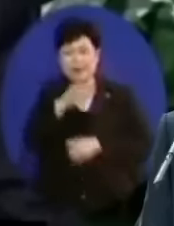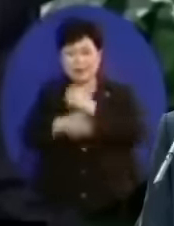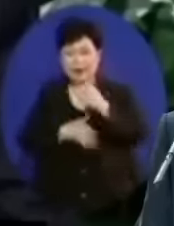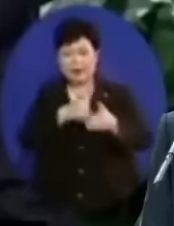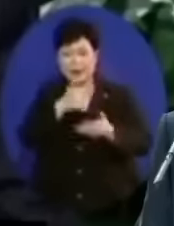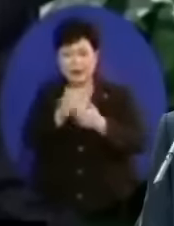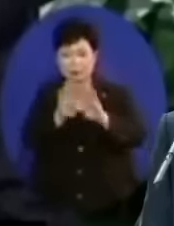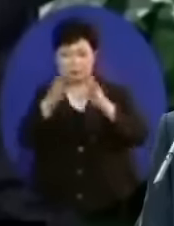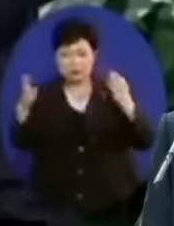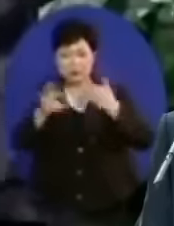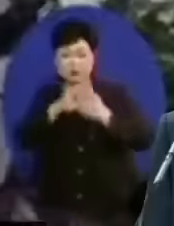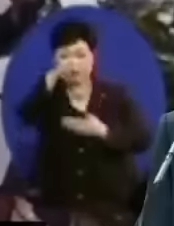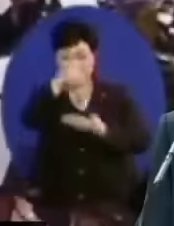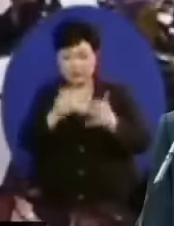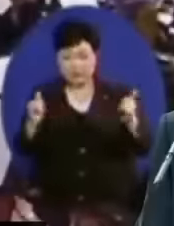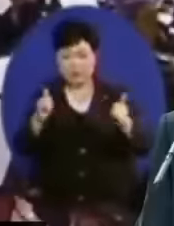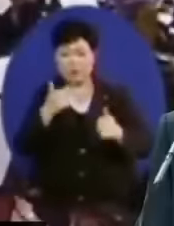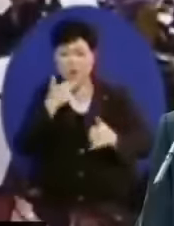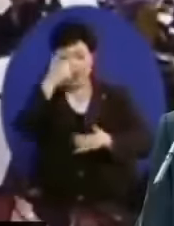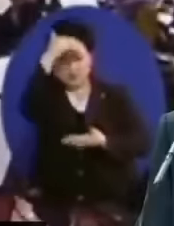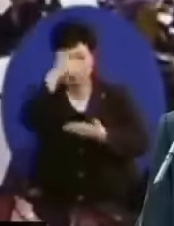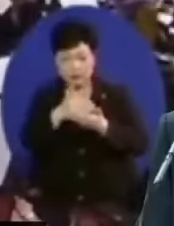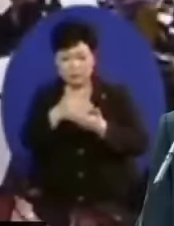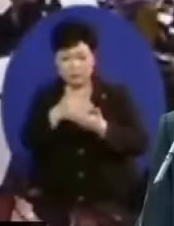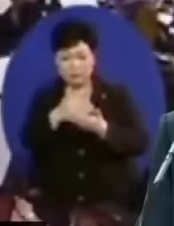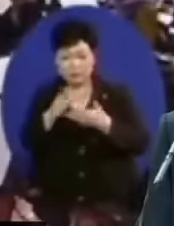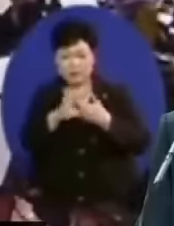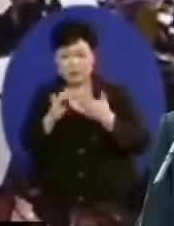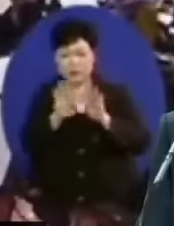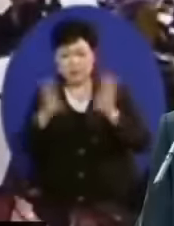하나님이 문을 열면 닫을 자가 없고 문을 닫아놓으면 열 자가 어디 있습니까?